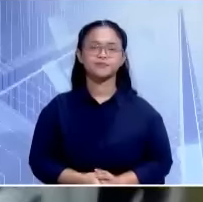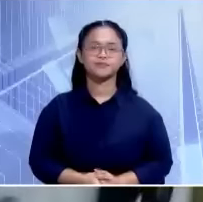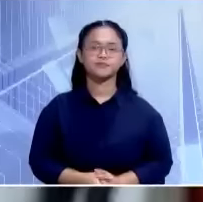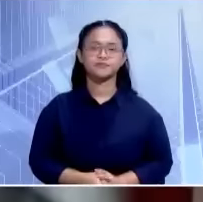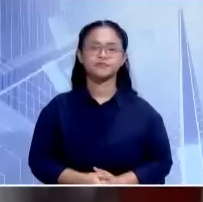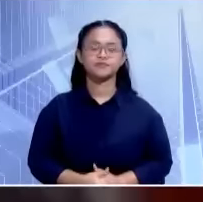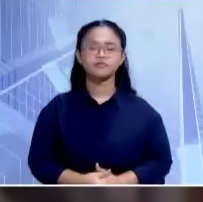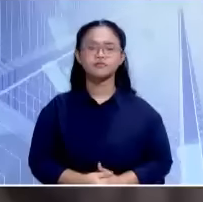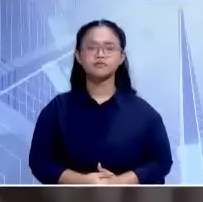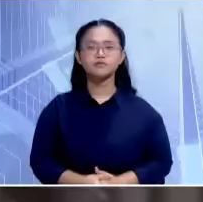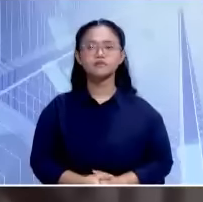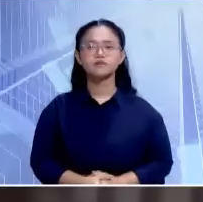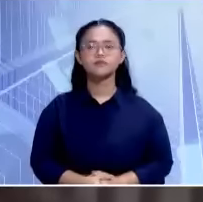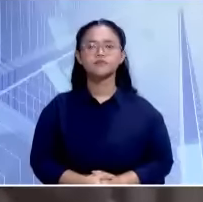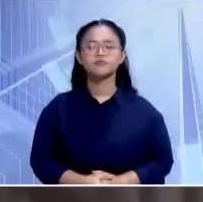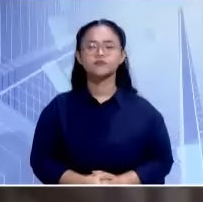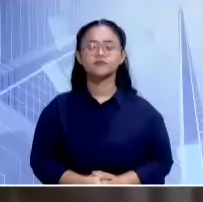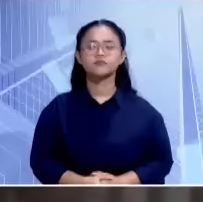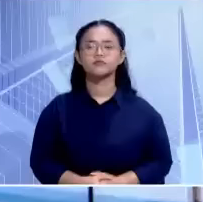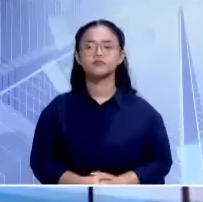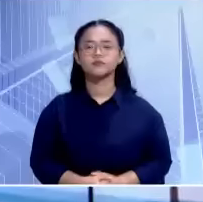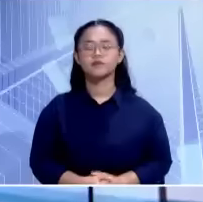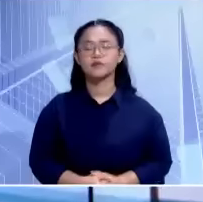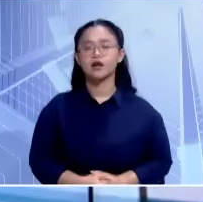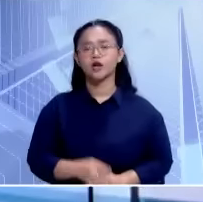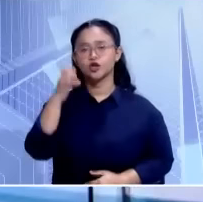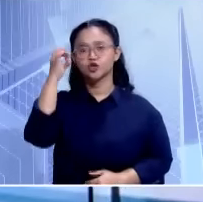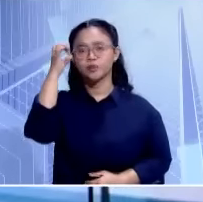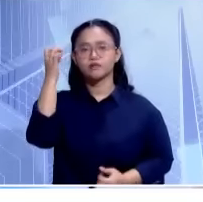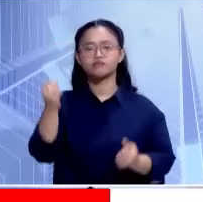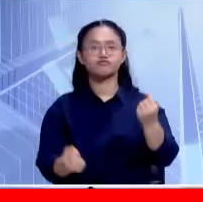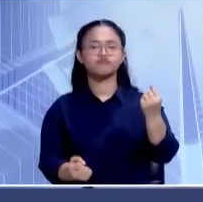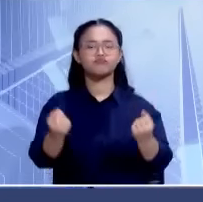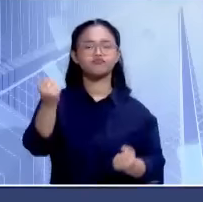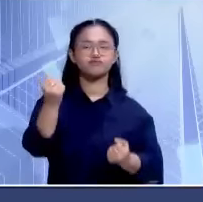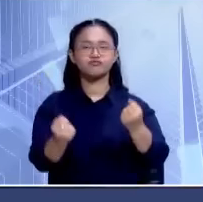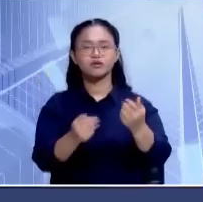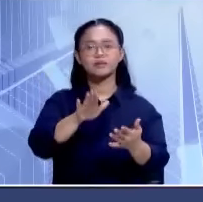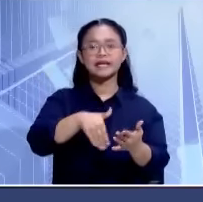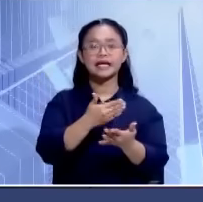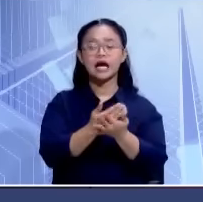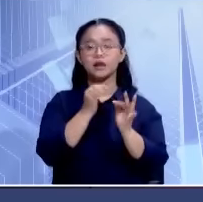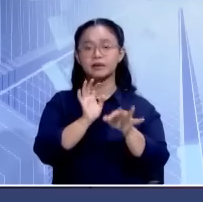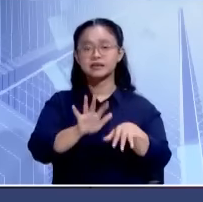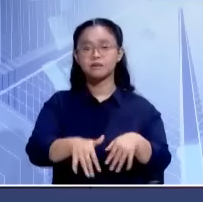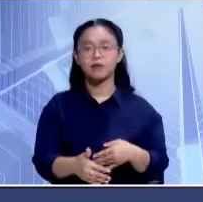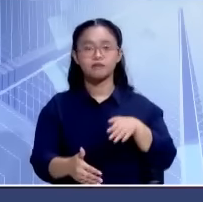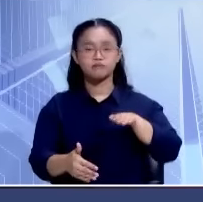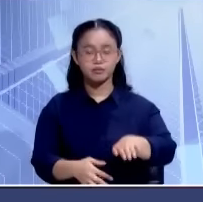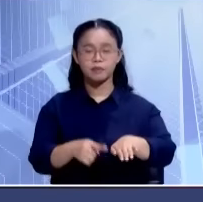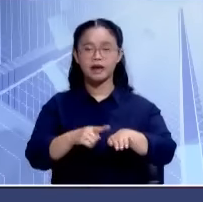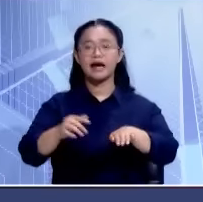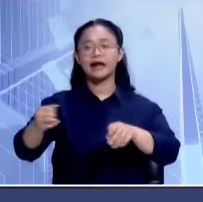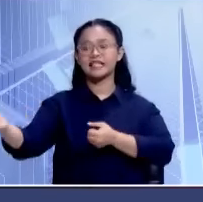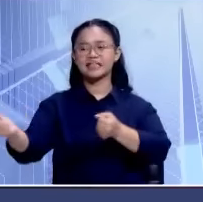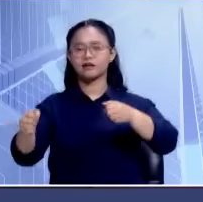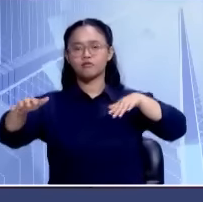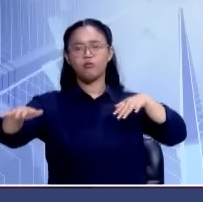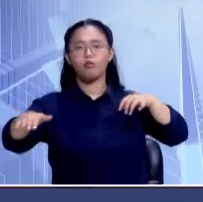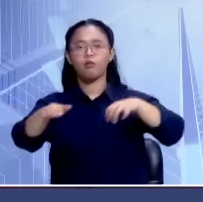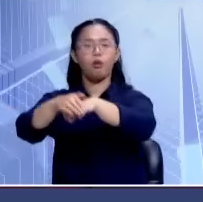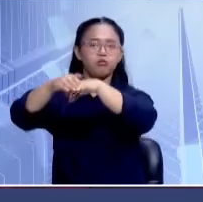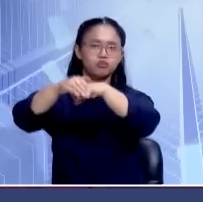Muhammad Nurbone, iNews melaporkan. Pemirsa, sopir minibus tewas usai mobil yang dikendarainya tabrak truk molen di